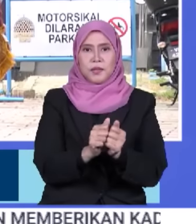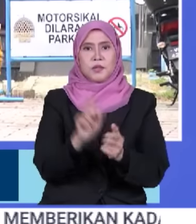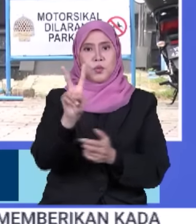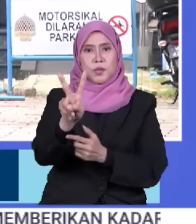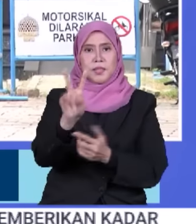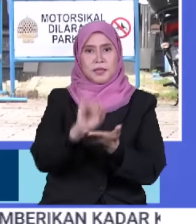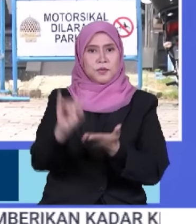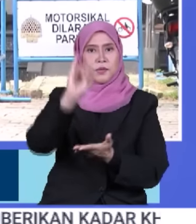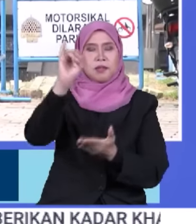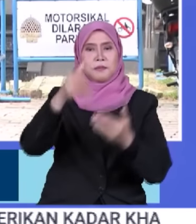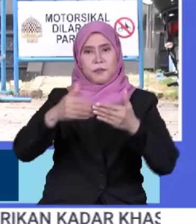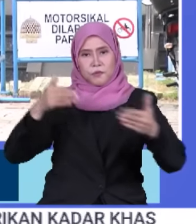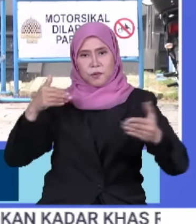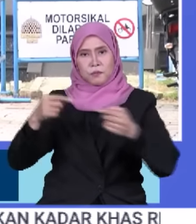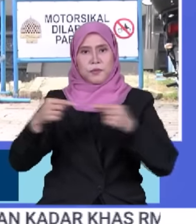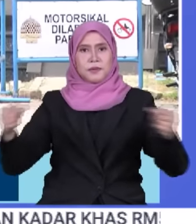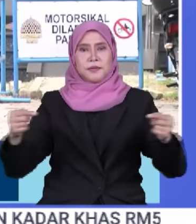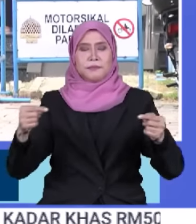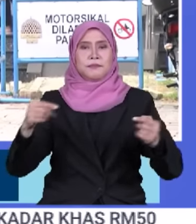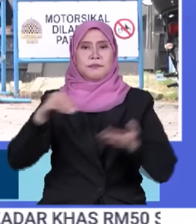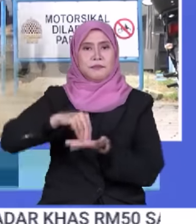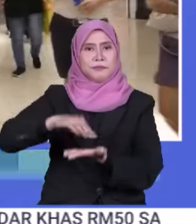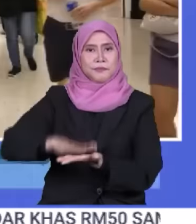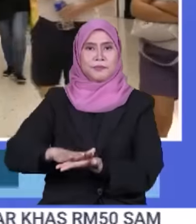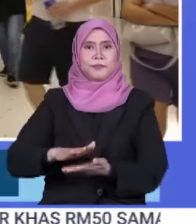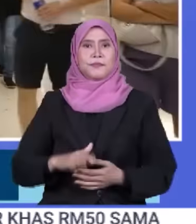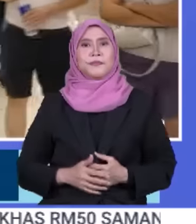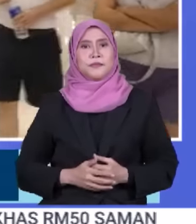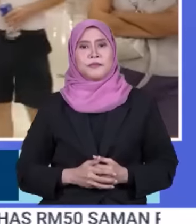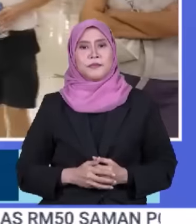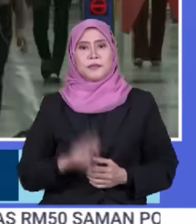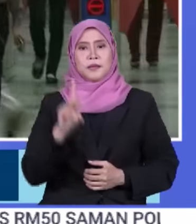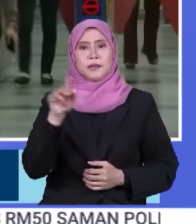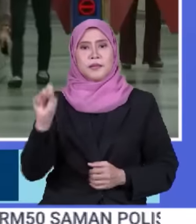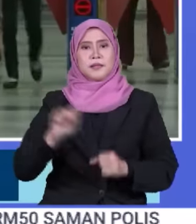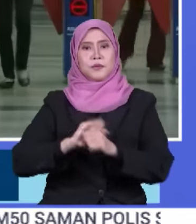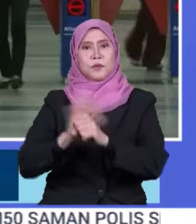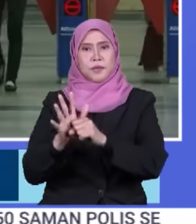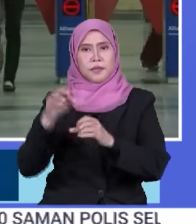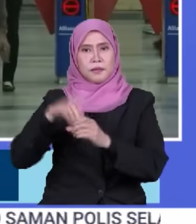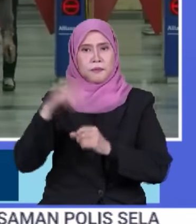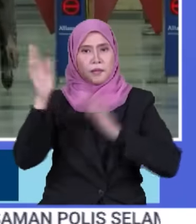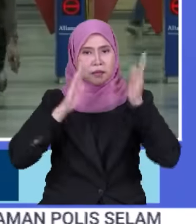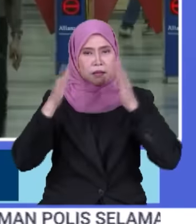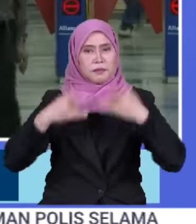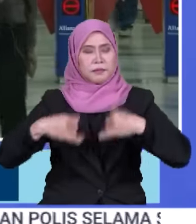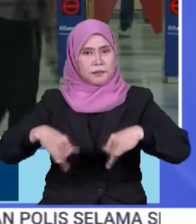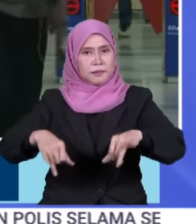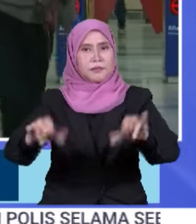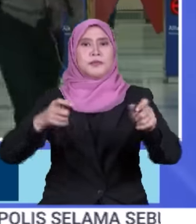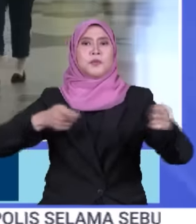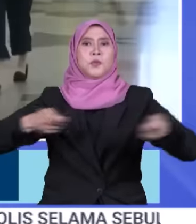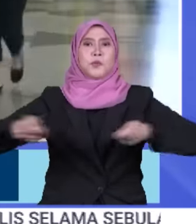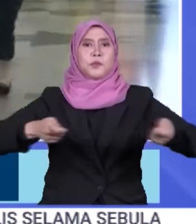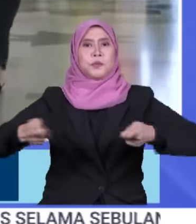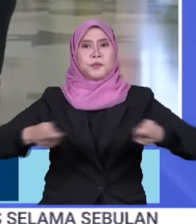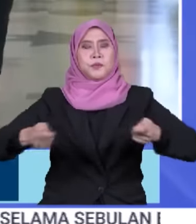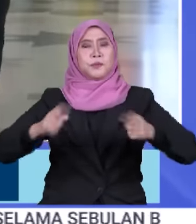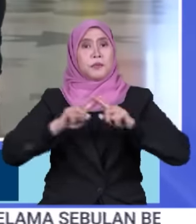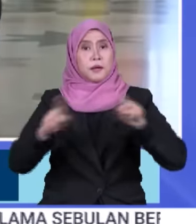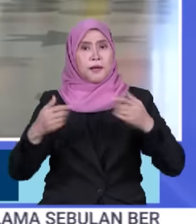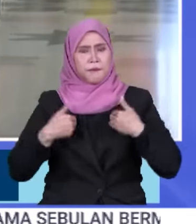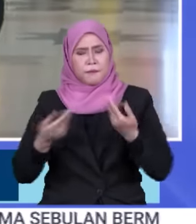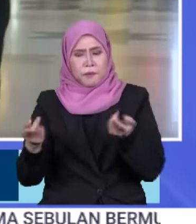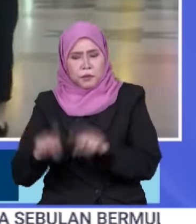institusi sebelum keputusan mengenainya diambil. Kes COVID-19 dalam negara masih lagi terkawal walaupun